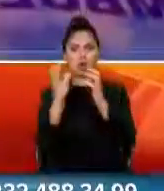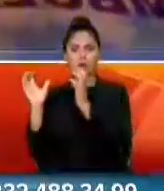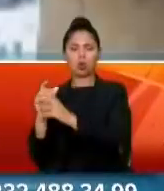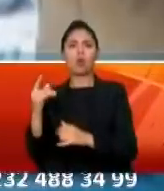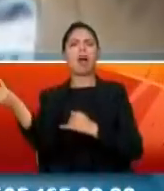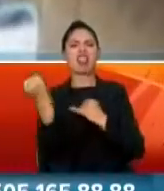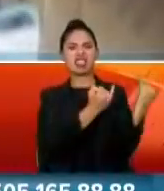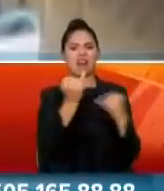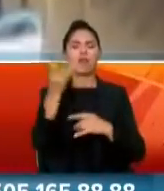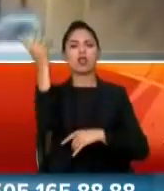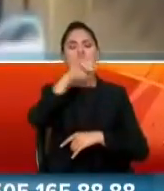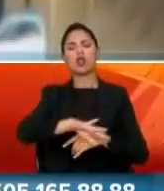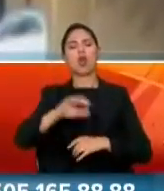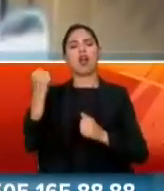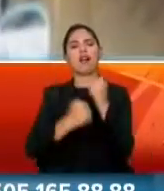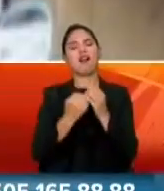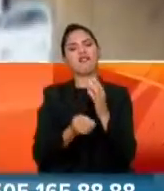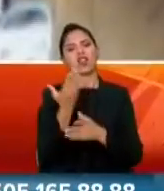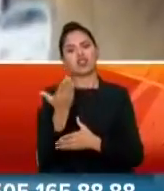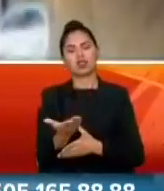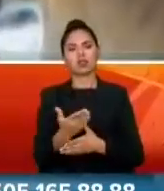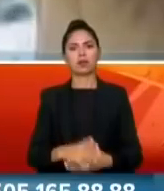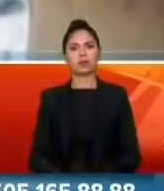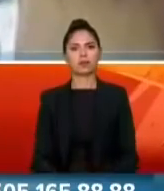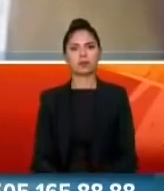kısa sürede tekme tokatlı kavgaya döndü.